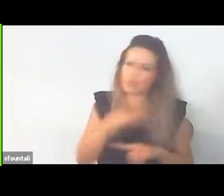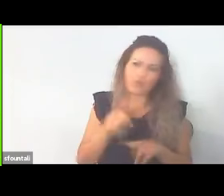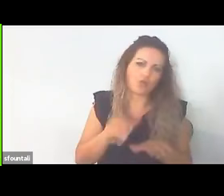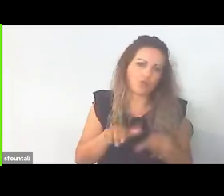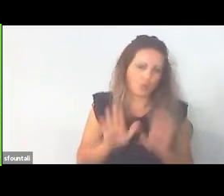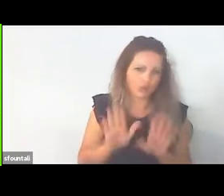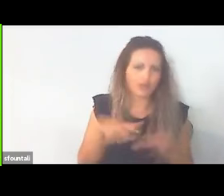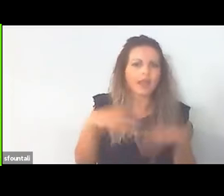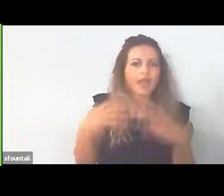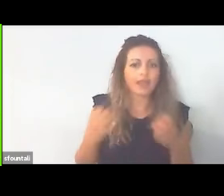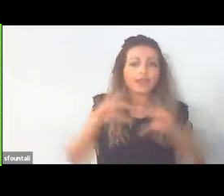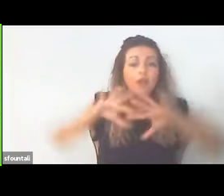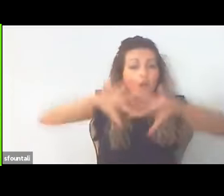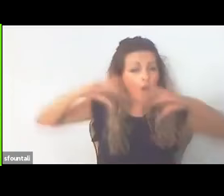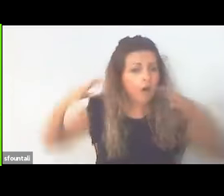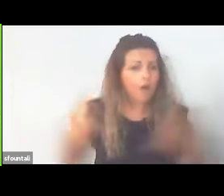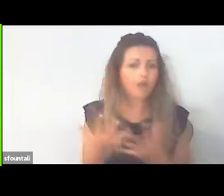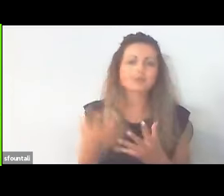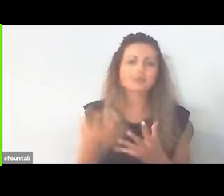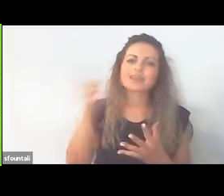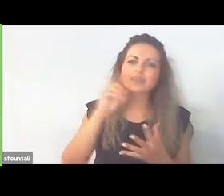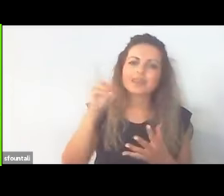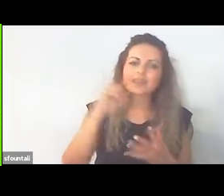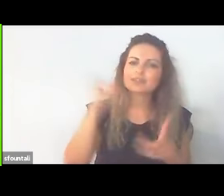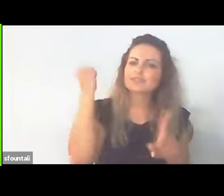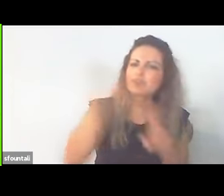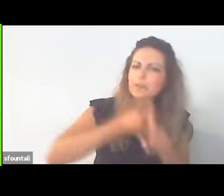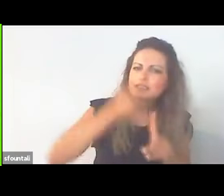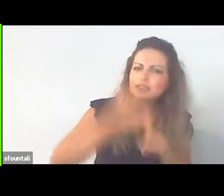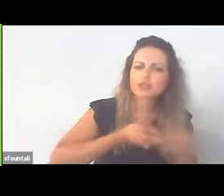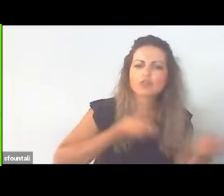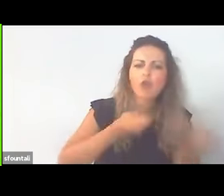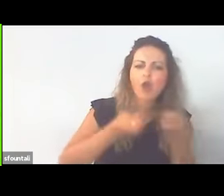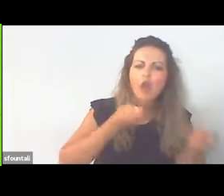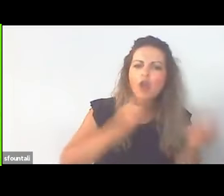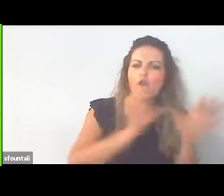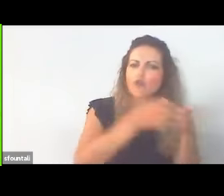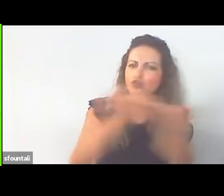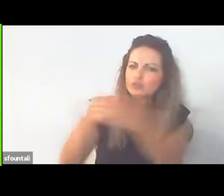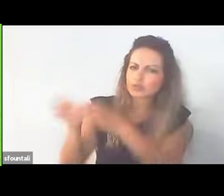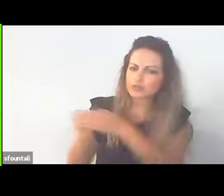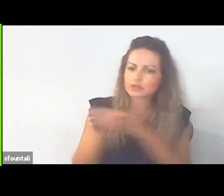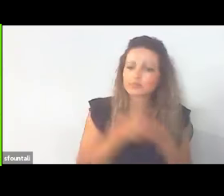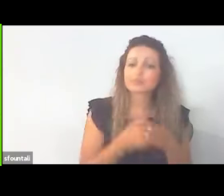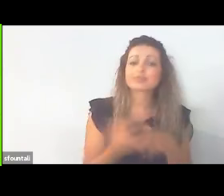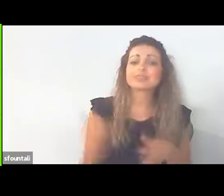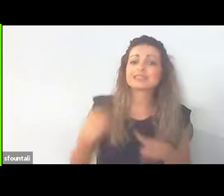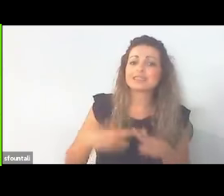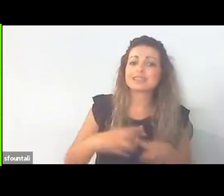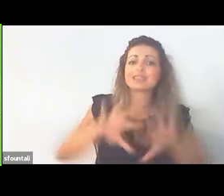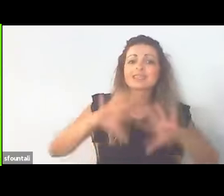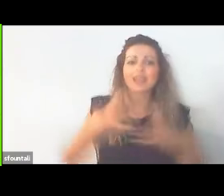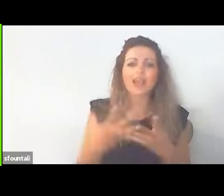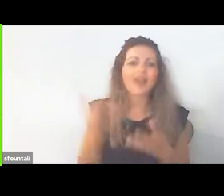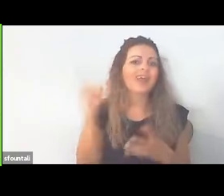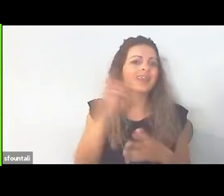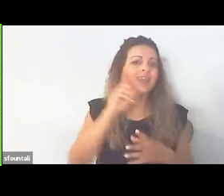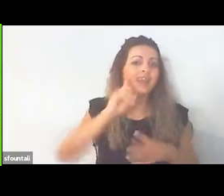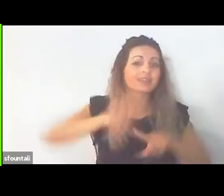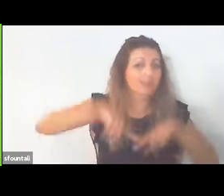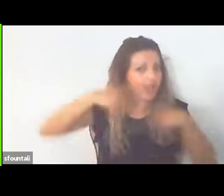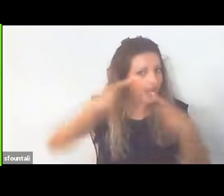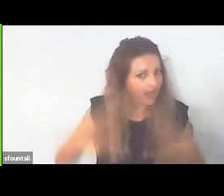τις γυναικείες και φεμινιστικές οργανώσεις, αλλά και για τα γυναικεία δικαιώματα και τις γυναίκες στην Ελλάδα, που